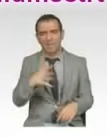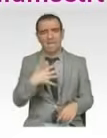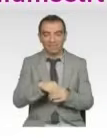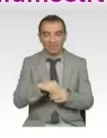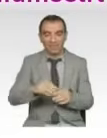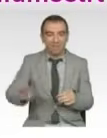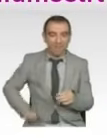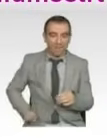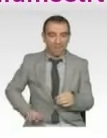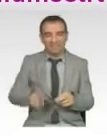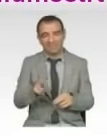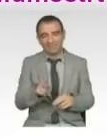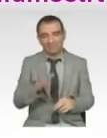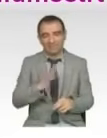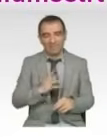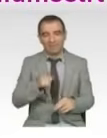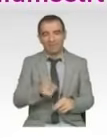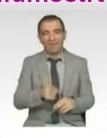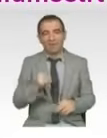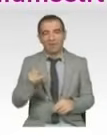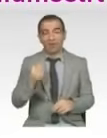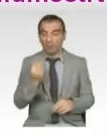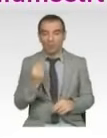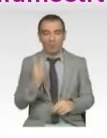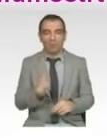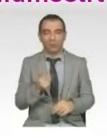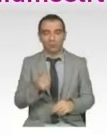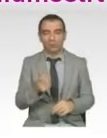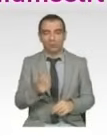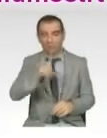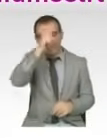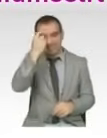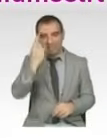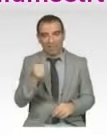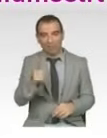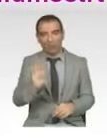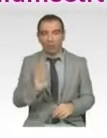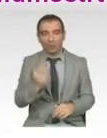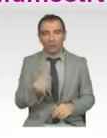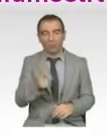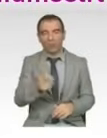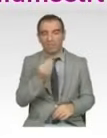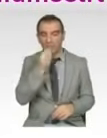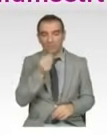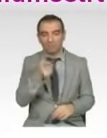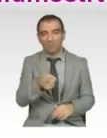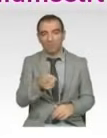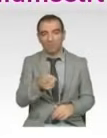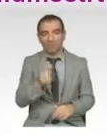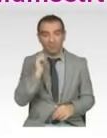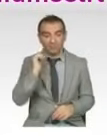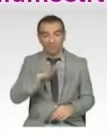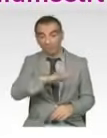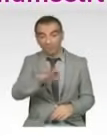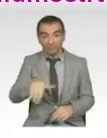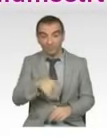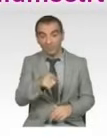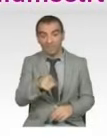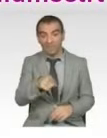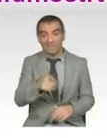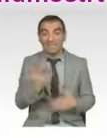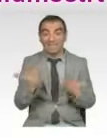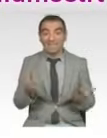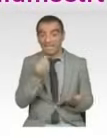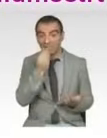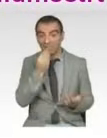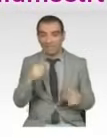kendinden hatta, evet. O da çok güzel oluyor. Sadece şu oluyor mesela bizde yemekte herkes mesela ne